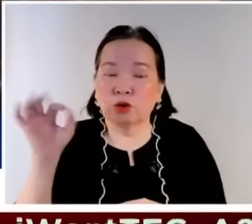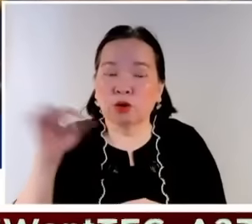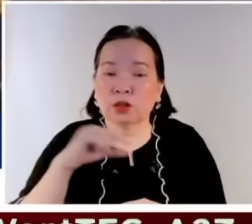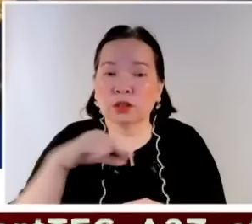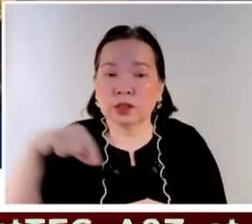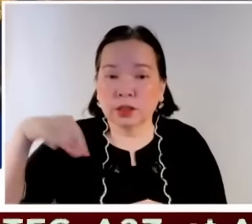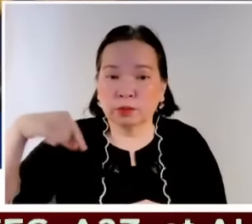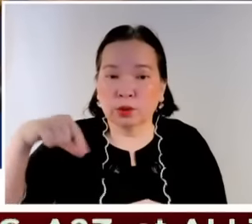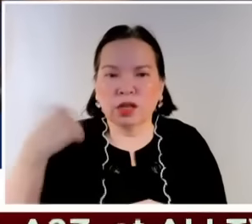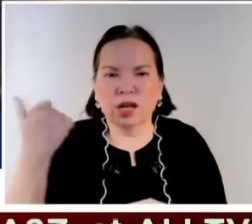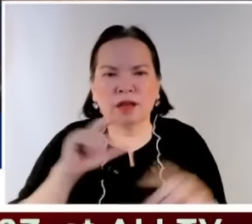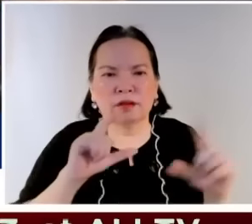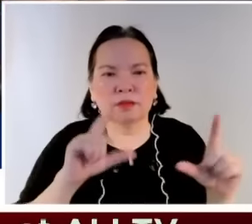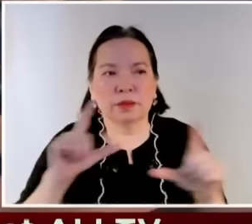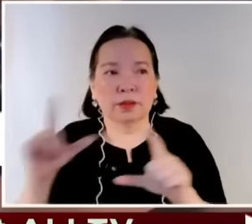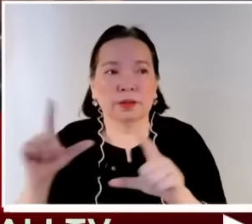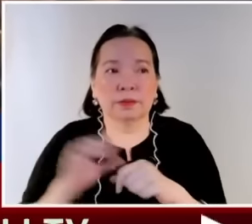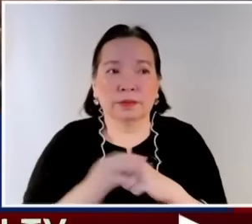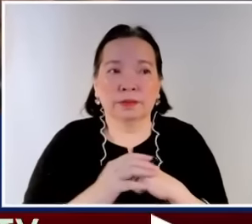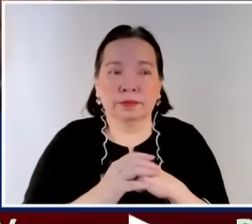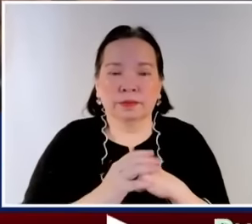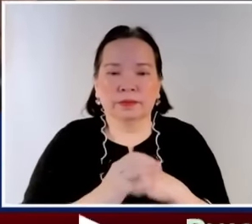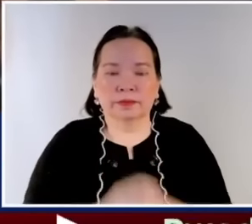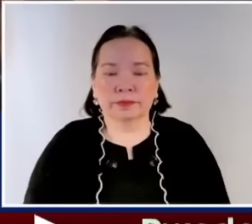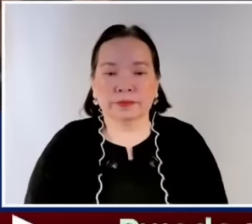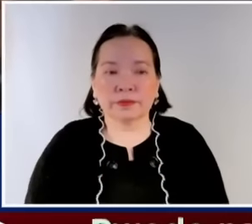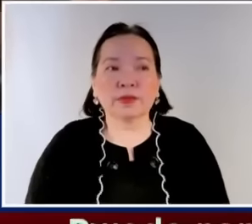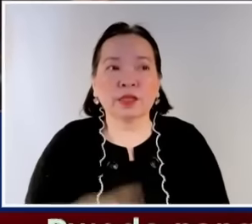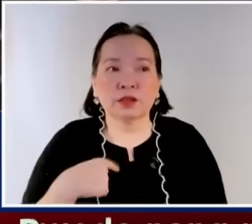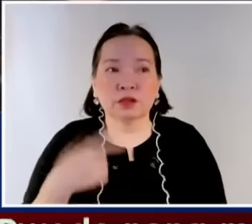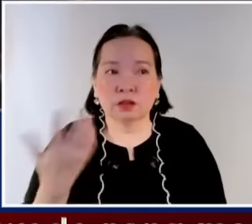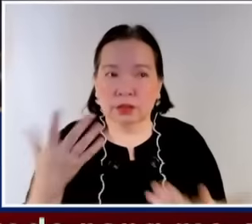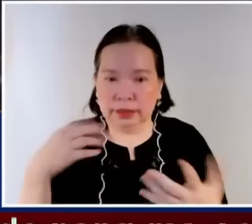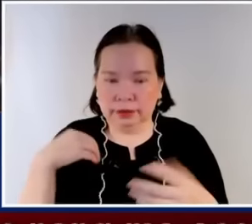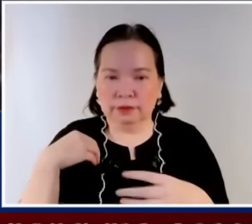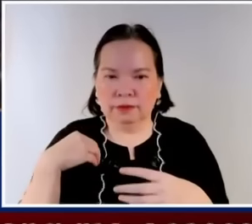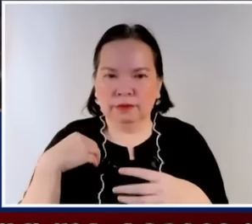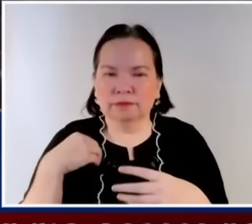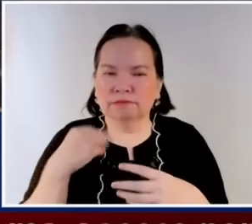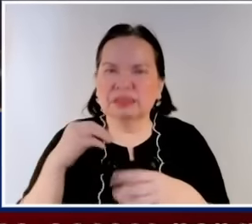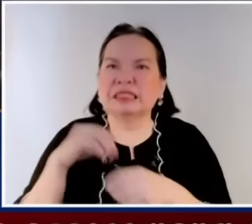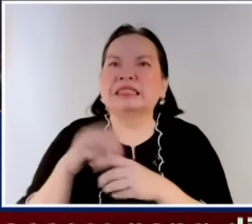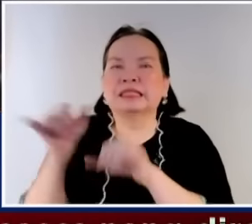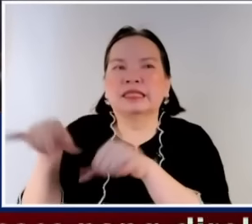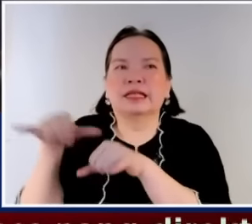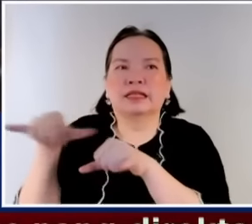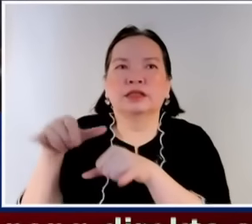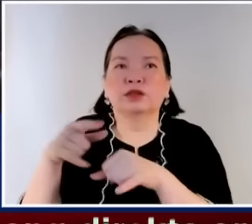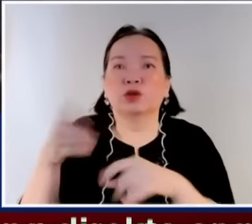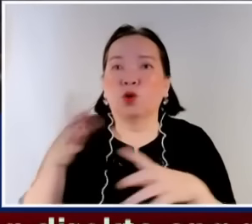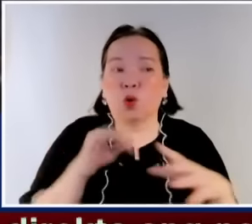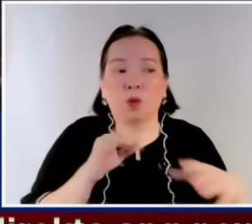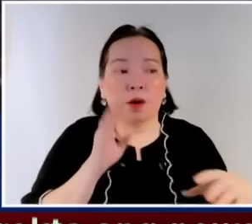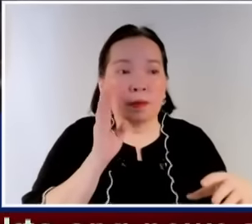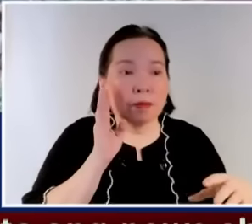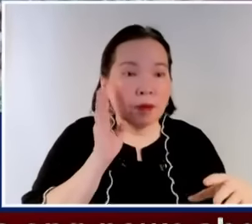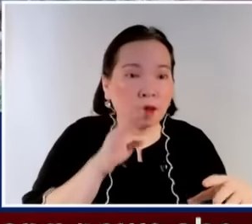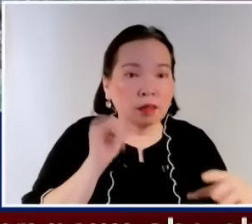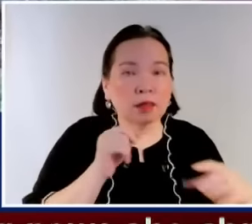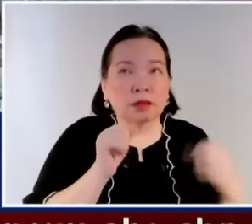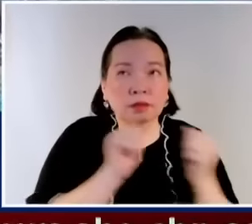indicators and the informants are telling us, na nandun lang sa loob. Kaya nga binabantayan siya ng kanyang mga